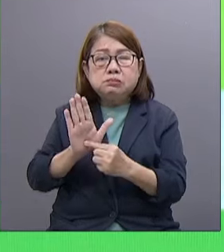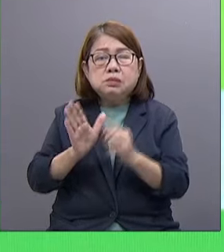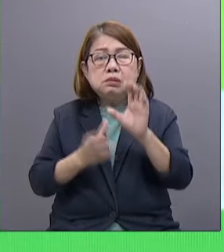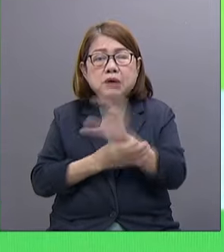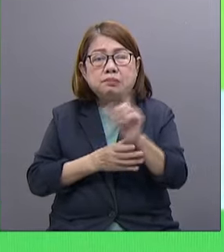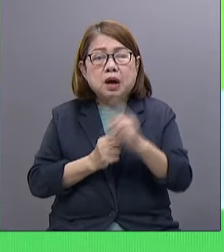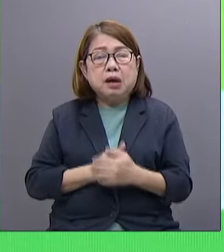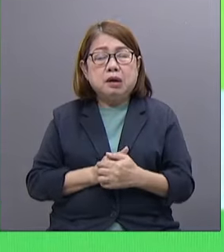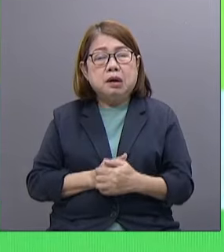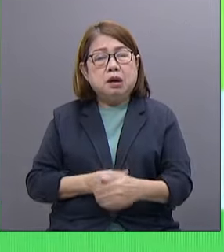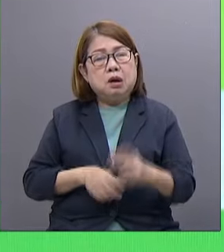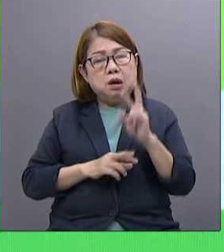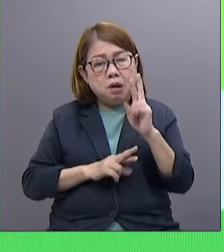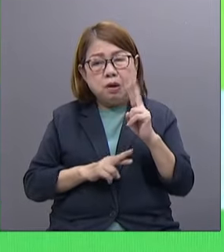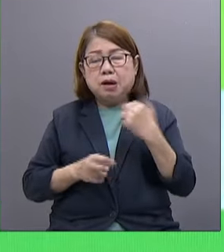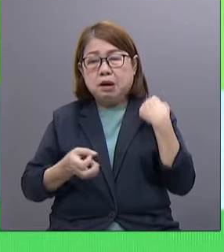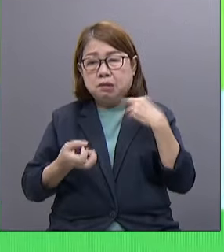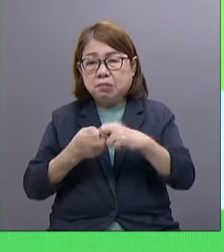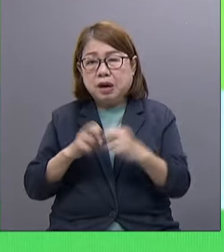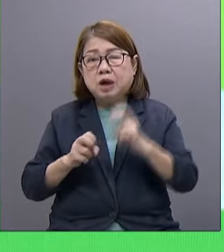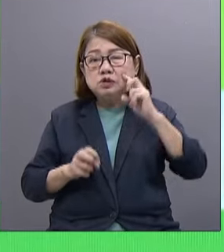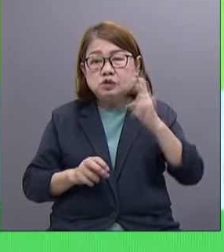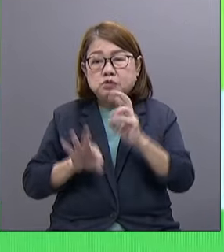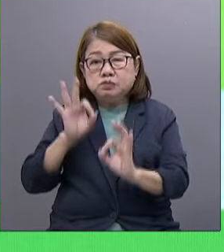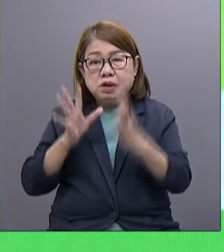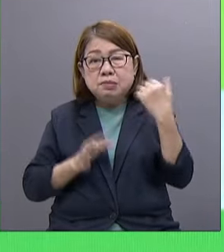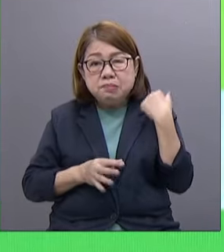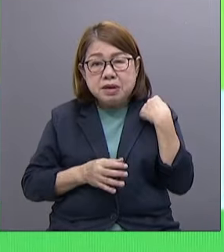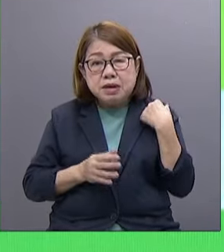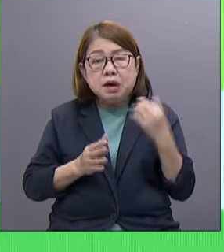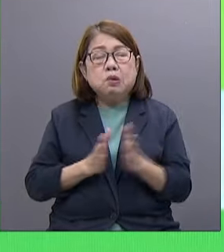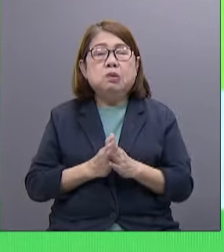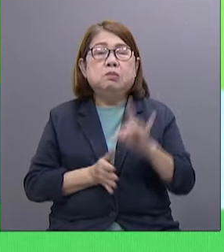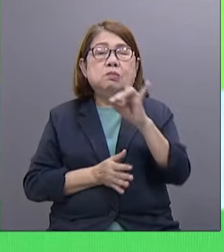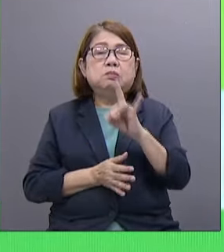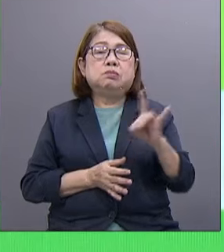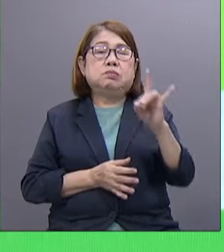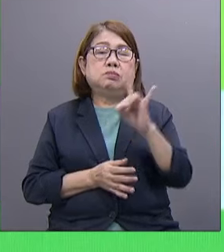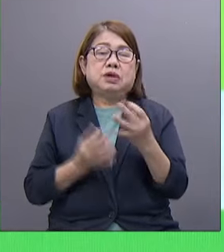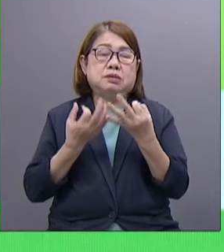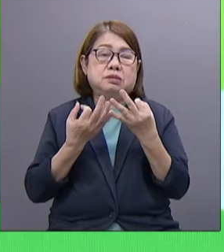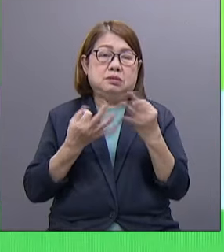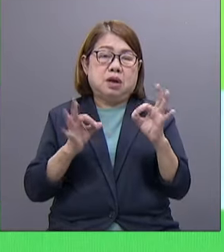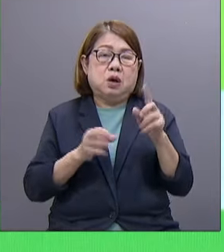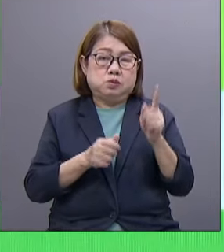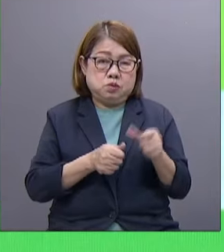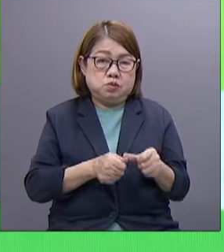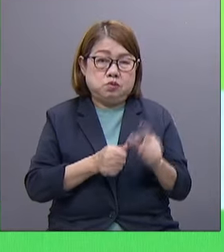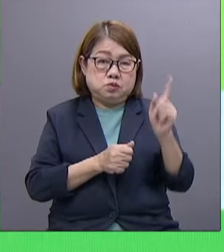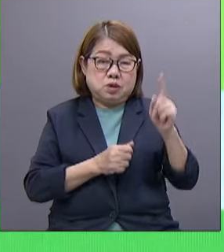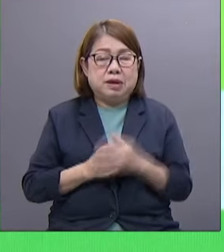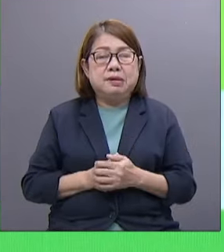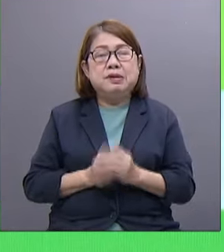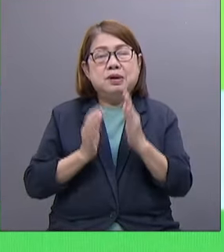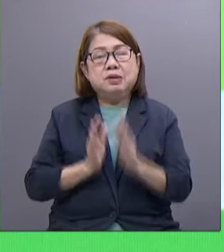เกิดเหตุไฟไหม้อีกหรือไม่นะคะรวมไปถึงสวัสดิภาพของสัตว์ด้วยค่ะวันนี้เรามาพูดคุยในรายละเอียดกันนะคะกับแขกรับเชิญทั้ง 2